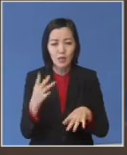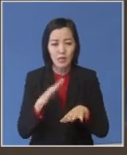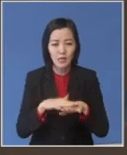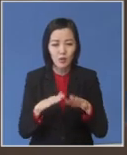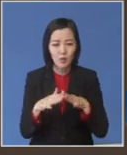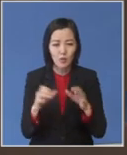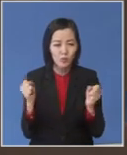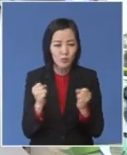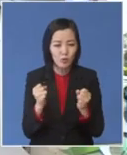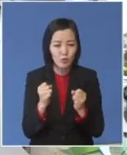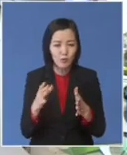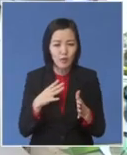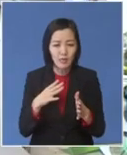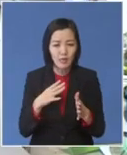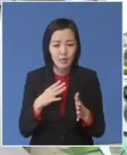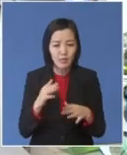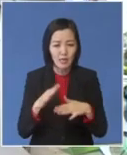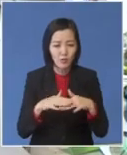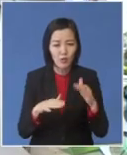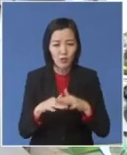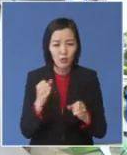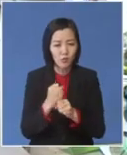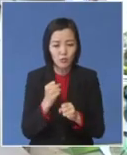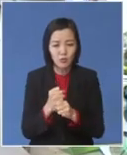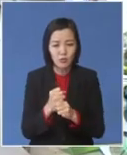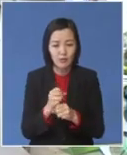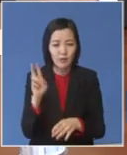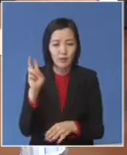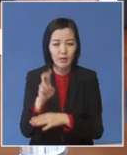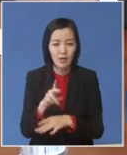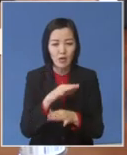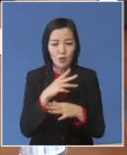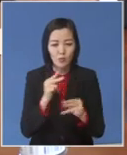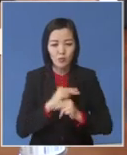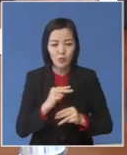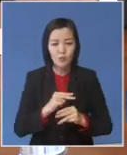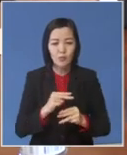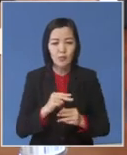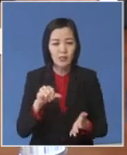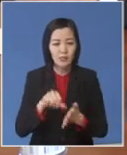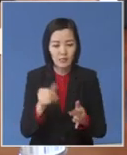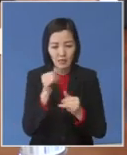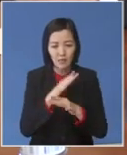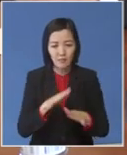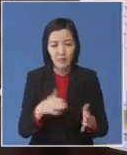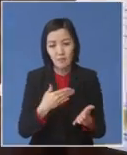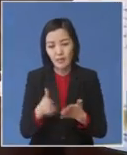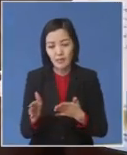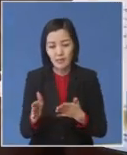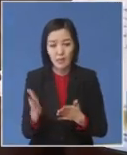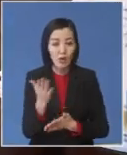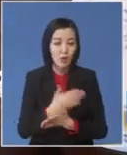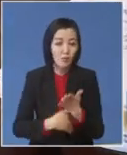үсітіп алған. Қазір икемге келмейді. Сондықтан барған жерінде көбісі жұмысқа қабылдаудан бас тартады екен. Тіпті мүгедектікті